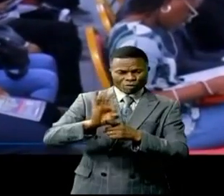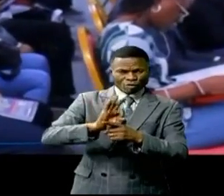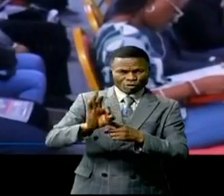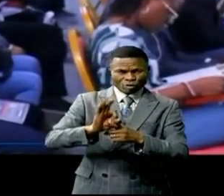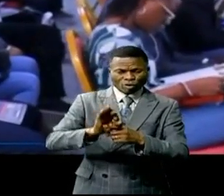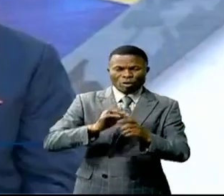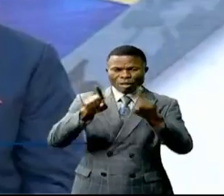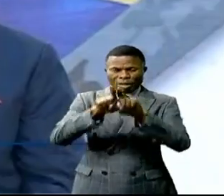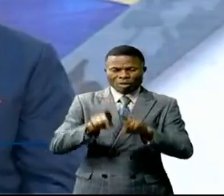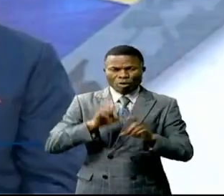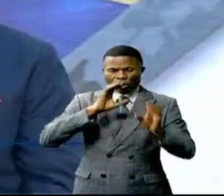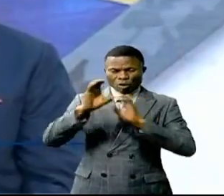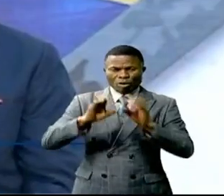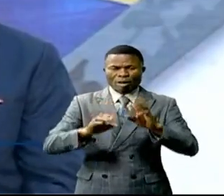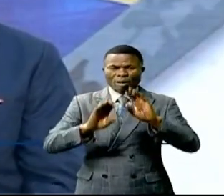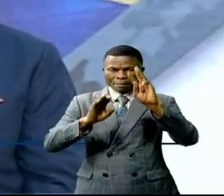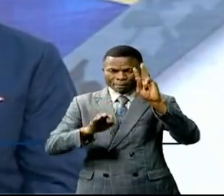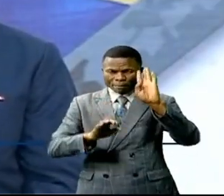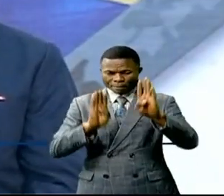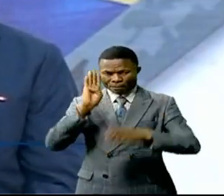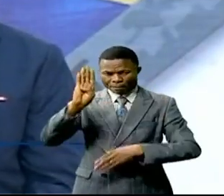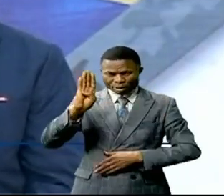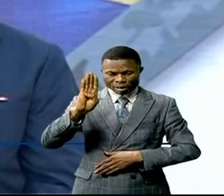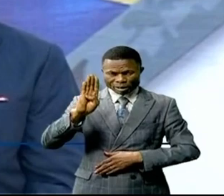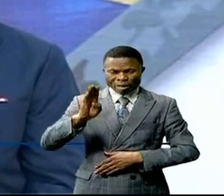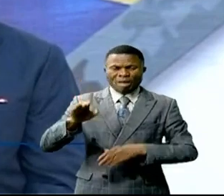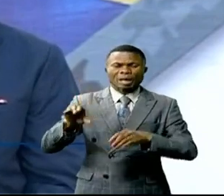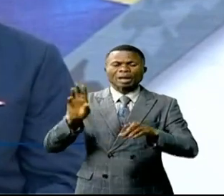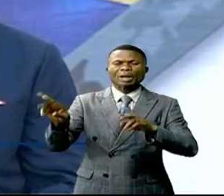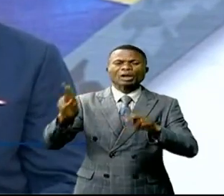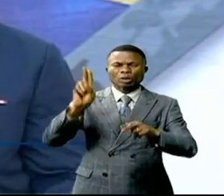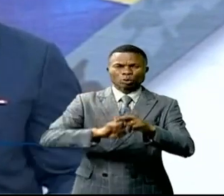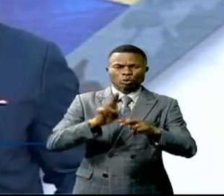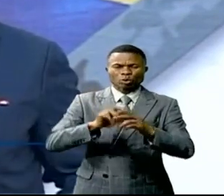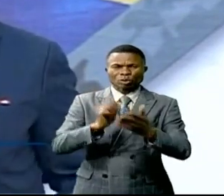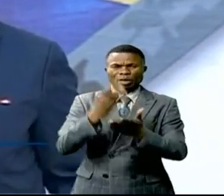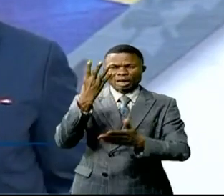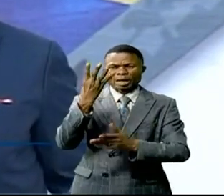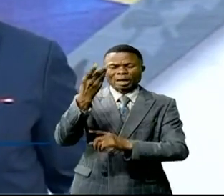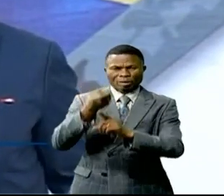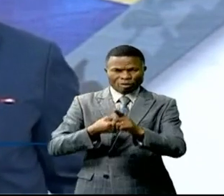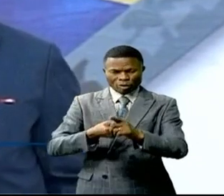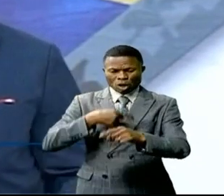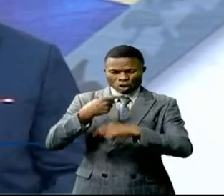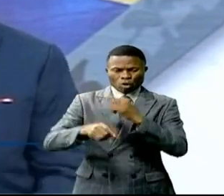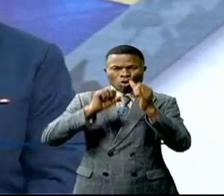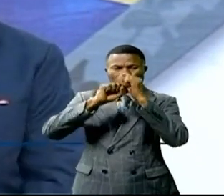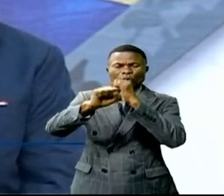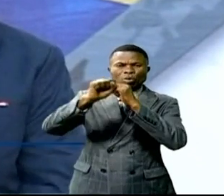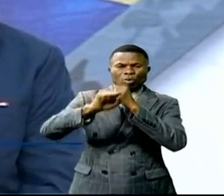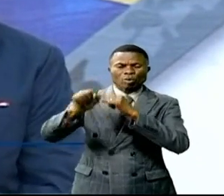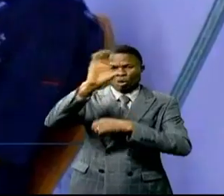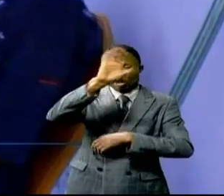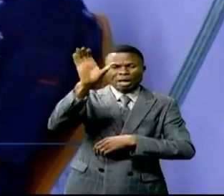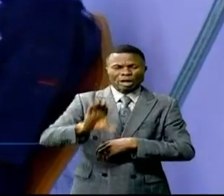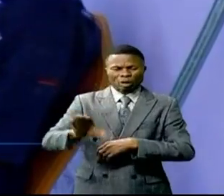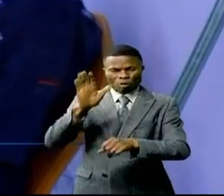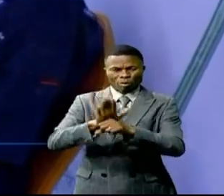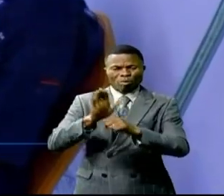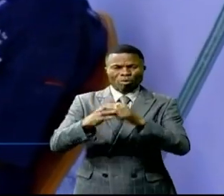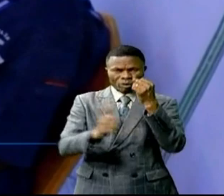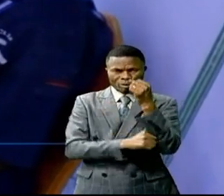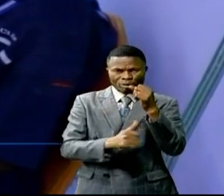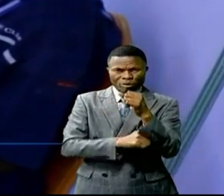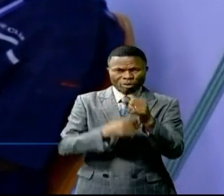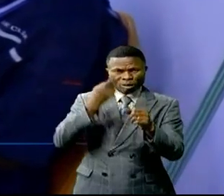la communication. B. Étape de mise en œuvre, 4 mois, lancement de la campagne dans les communes populaires à faible